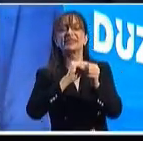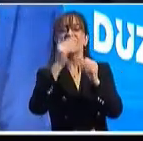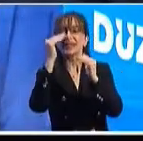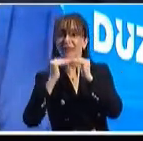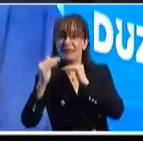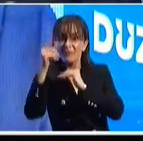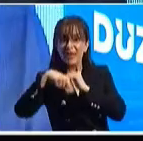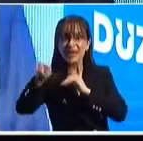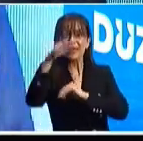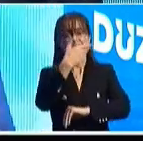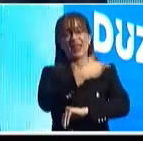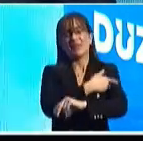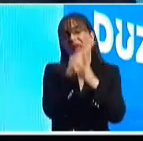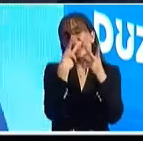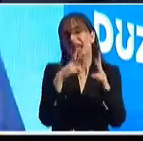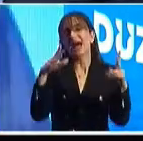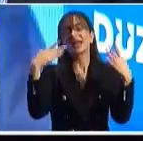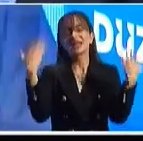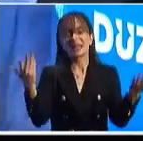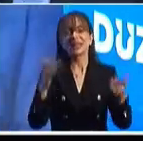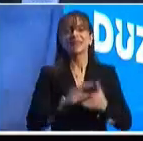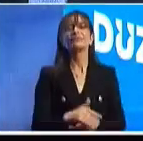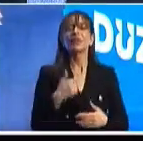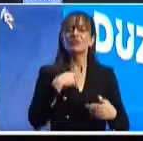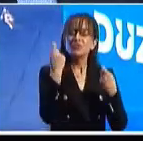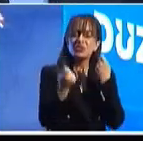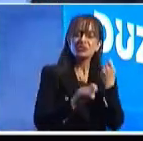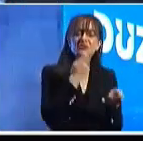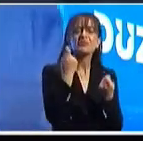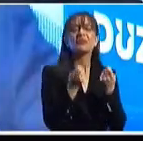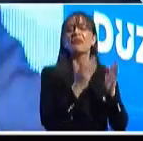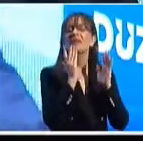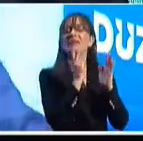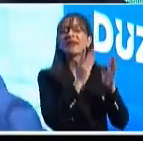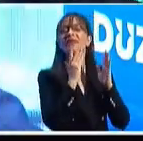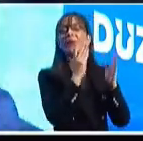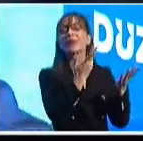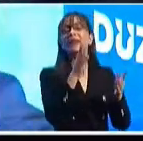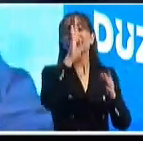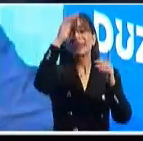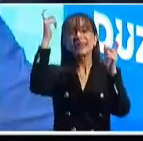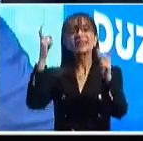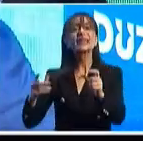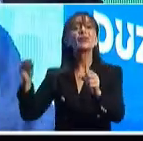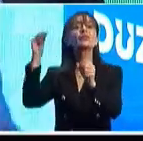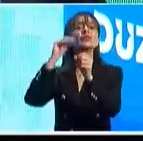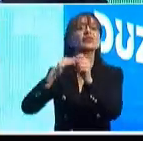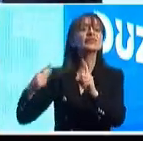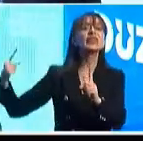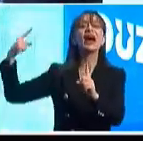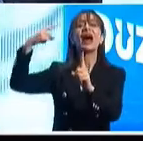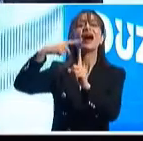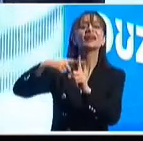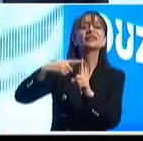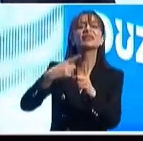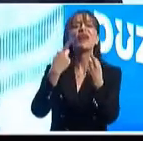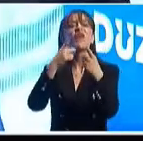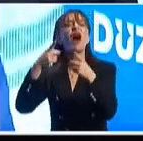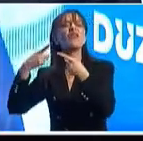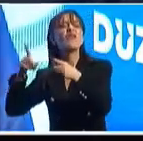açacağız. Bu çalışmalarımızı yaparken de İstanbullular için alternatif Trafik sirkülasyon projelerimizle